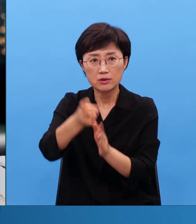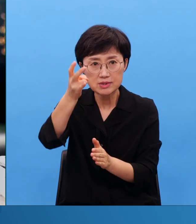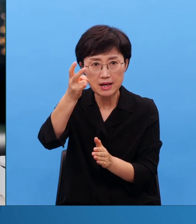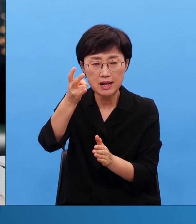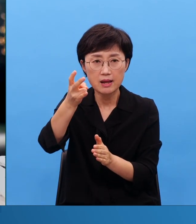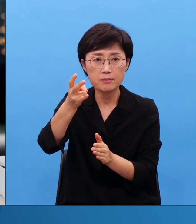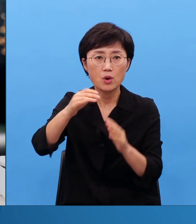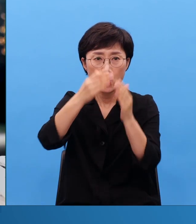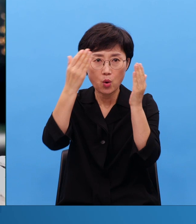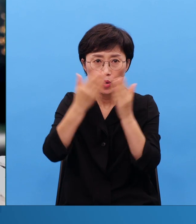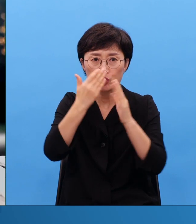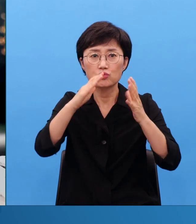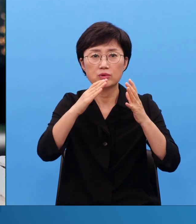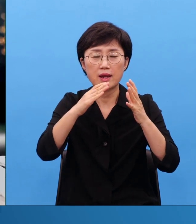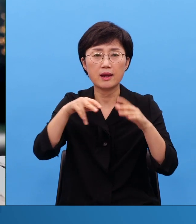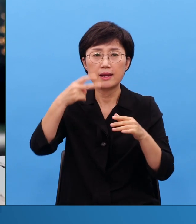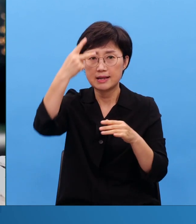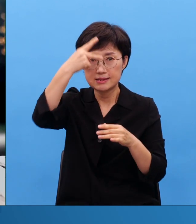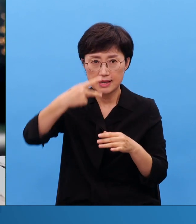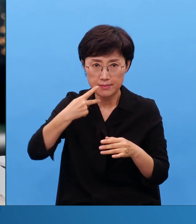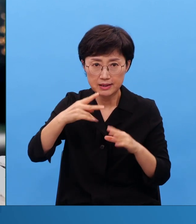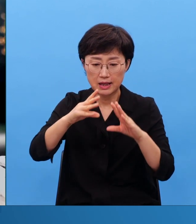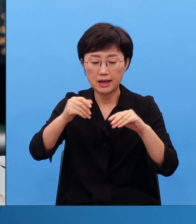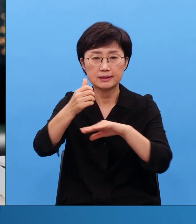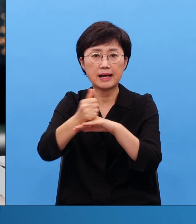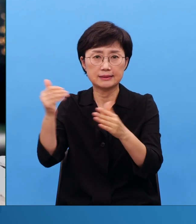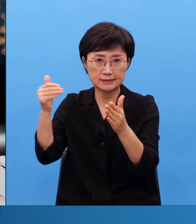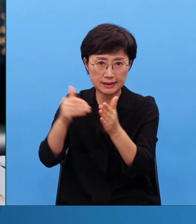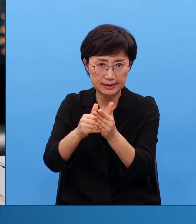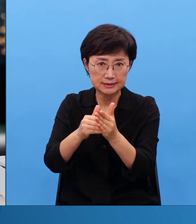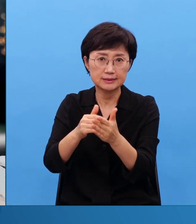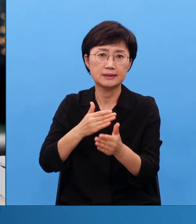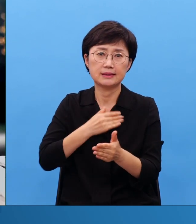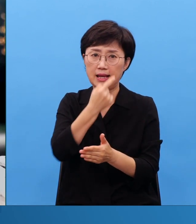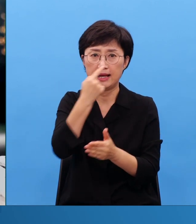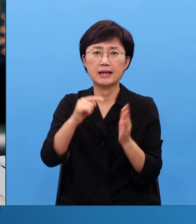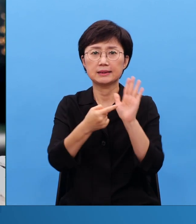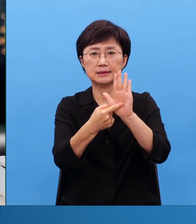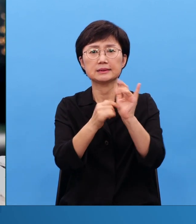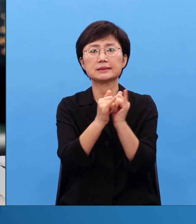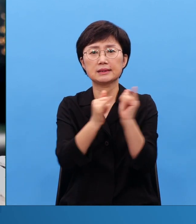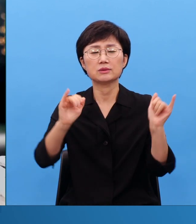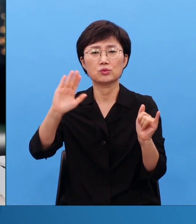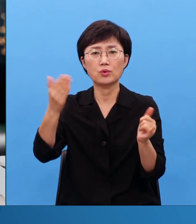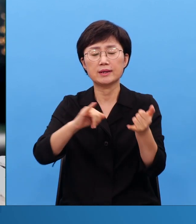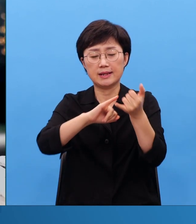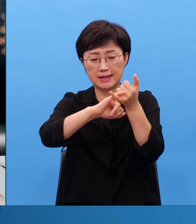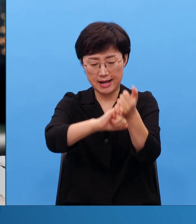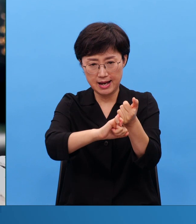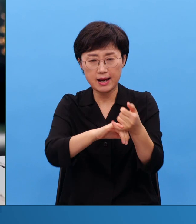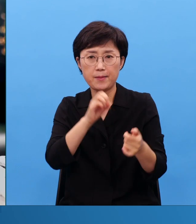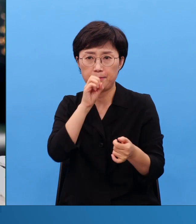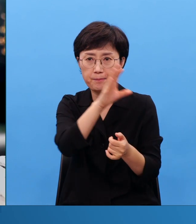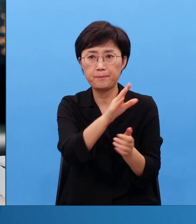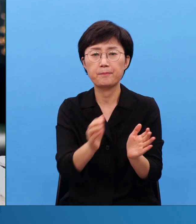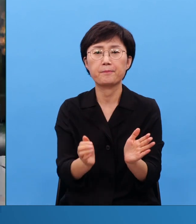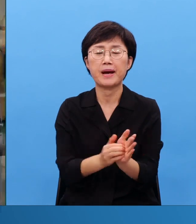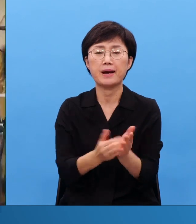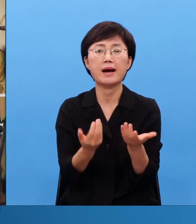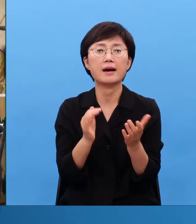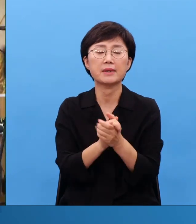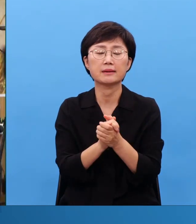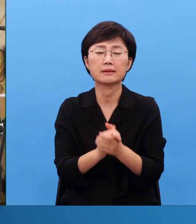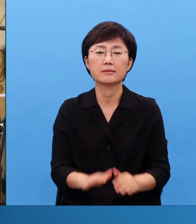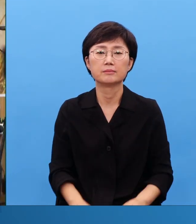받고 예루살렘과 온 유대와 사마리아와 땅 끝까지 이르러 내 정이 되리라 하시니라.